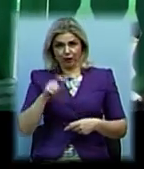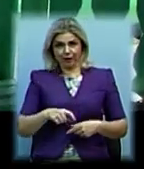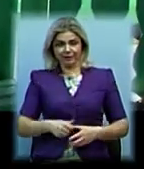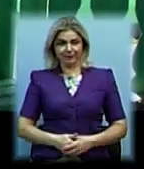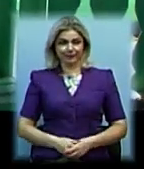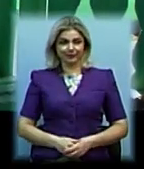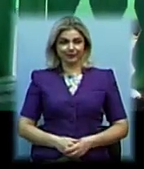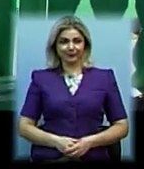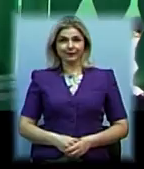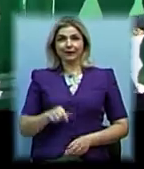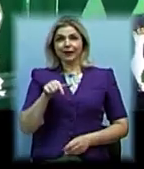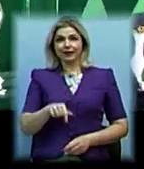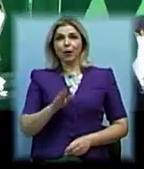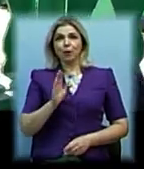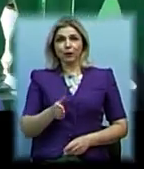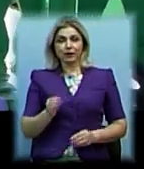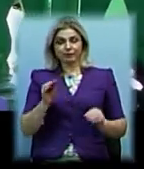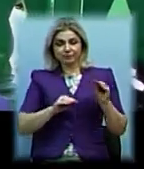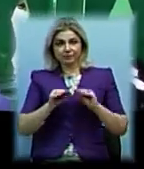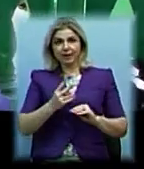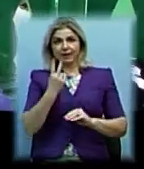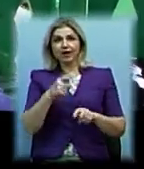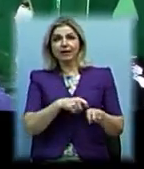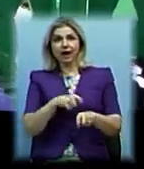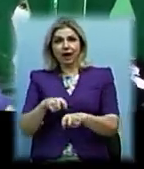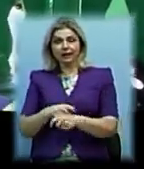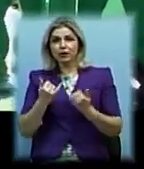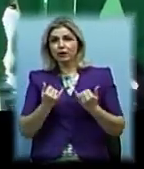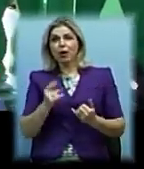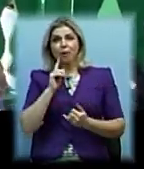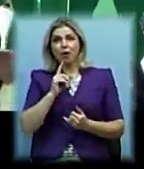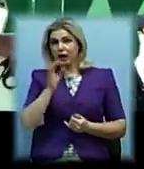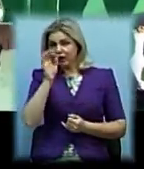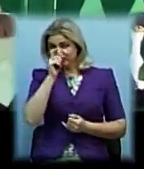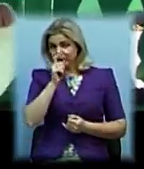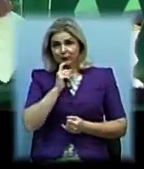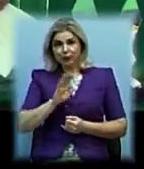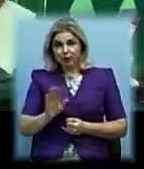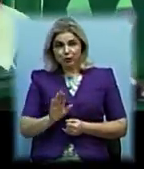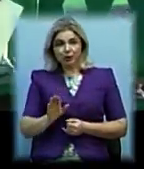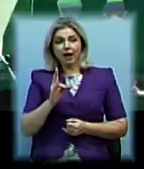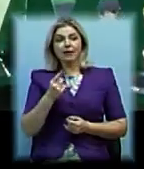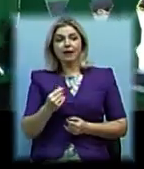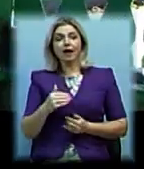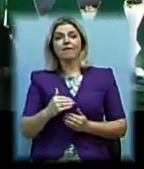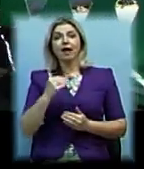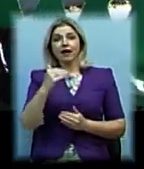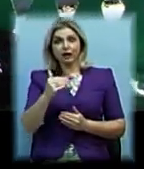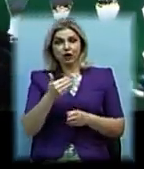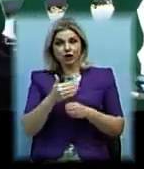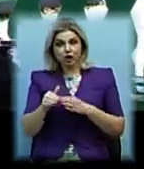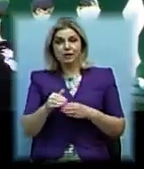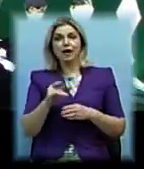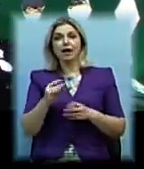Речі складатися будуть з двох тканин. Зараз нічого не зрозуміло. Є верхня частина повністю,